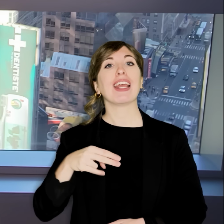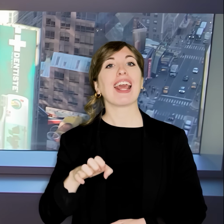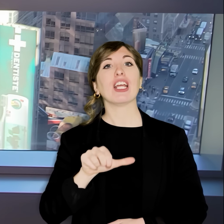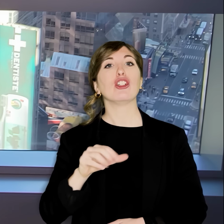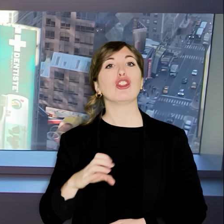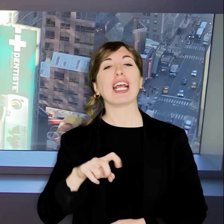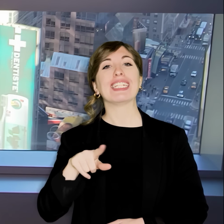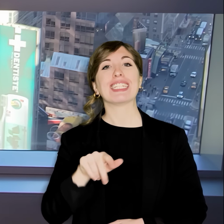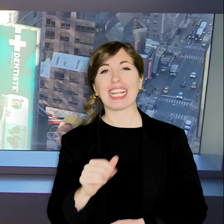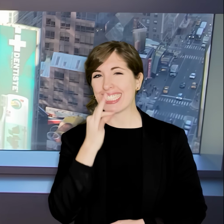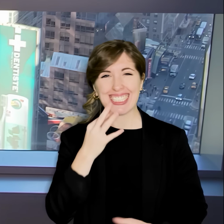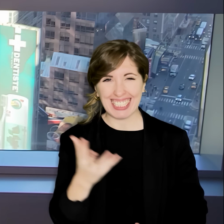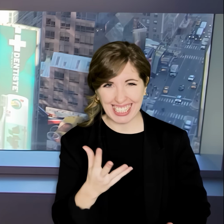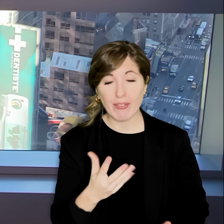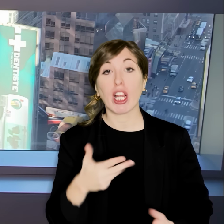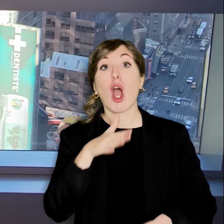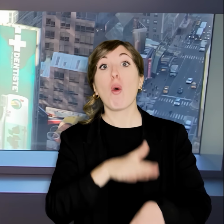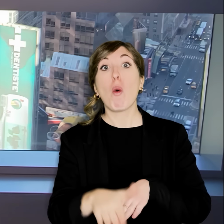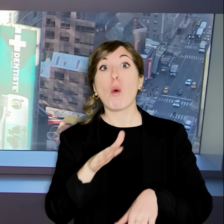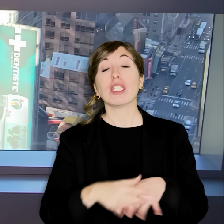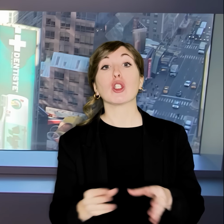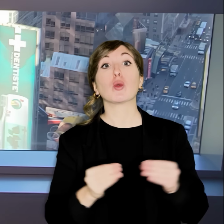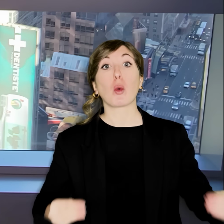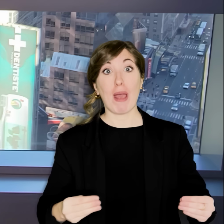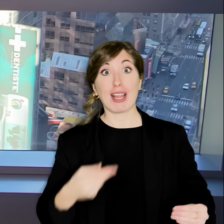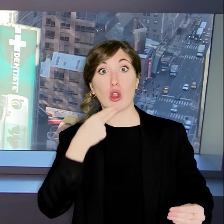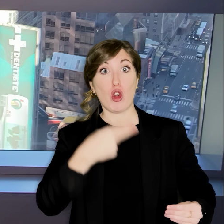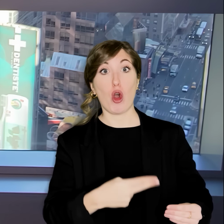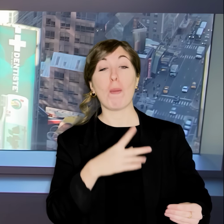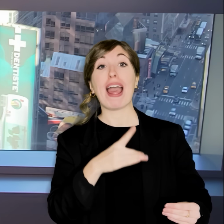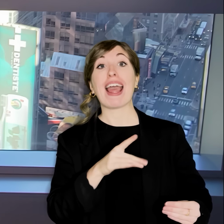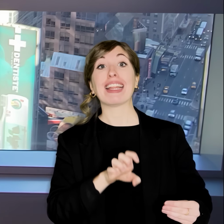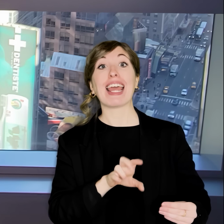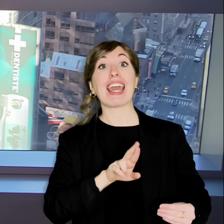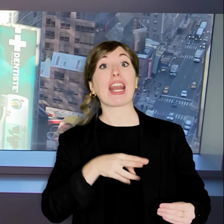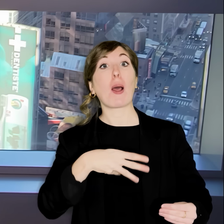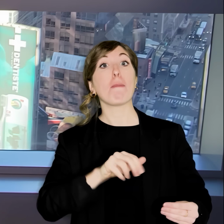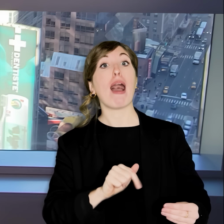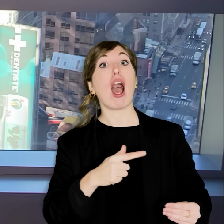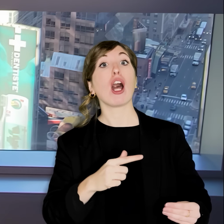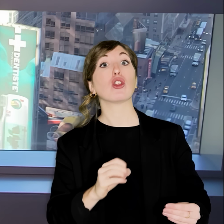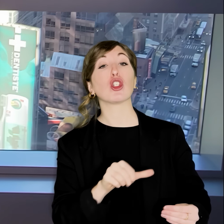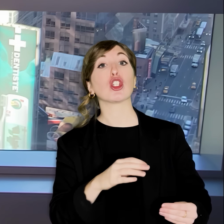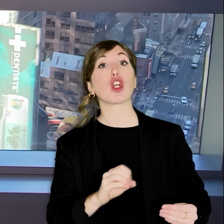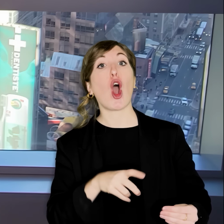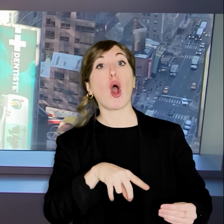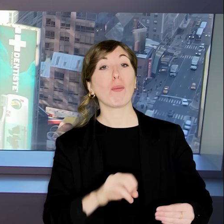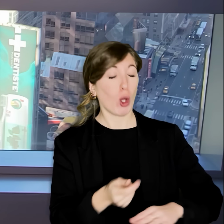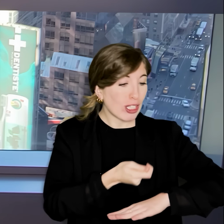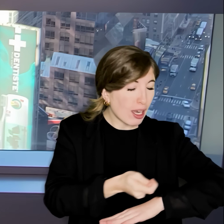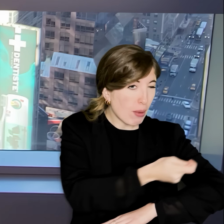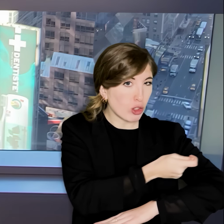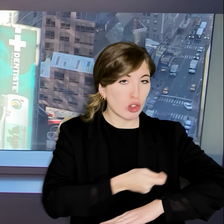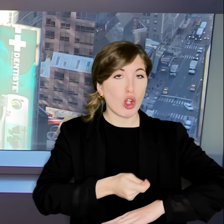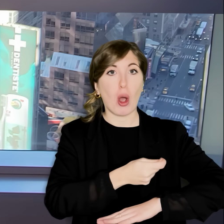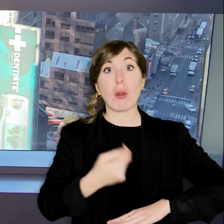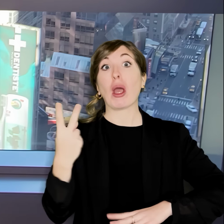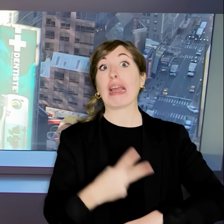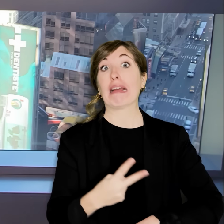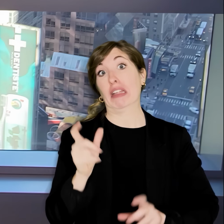dermatoscopio che in Italia quantomeno non è arrivato prestissimo Io ho iniziato usare il mio primo video